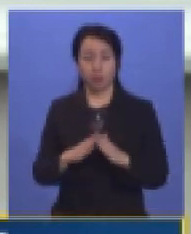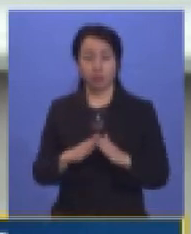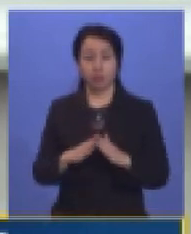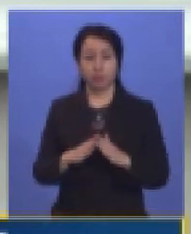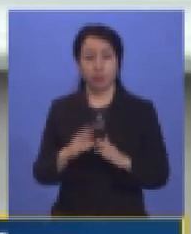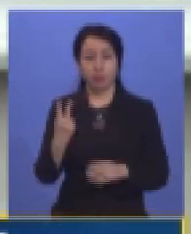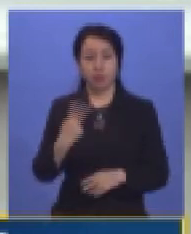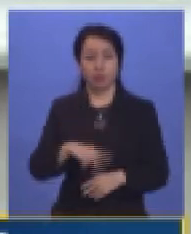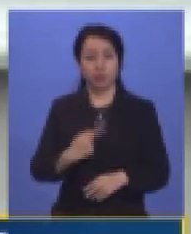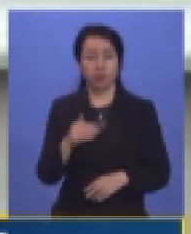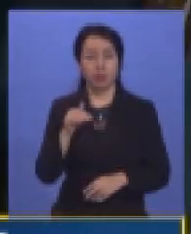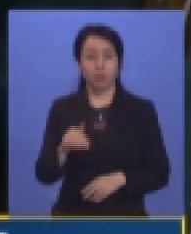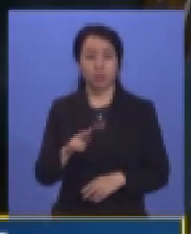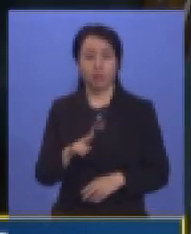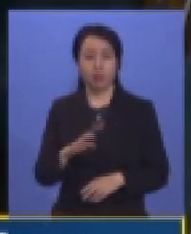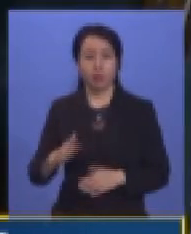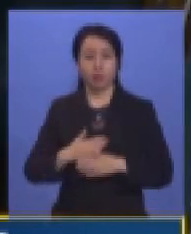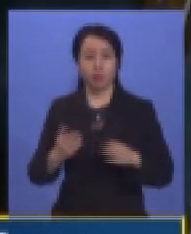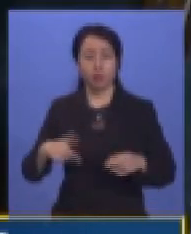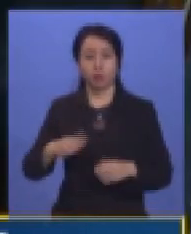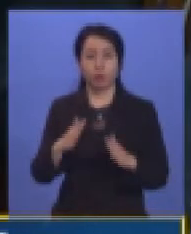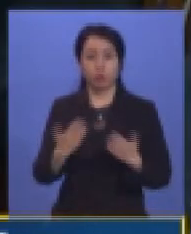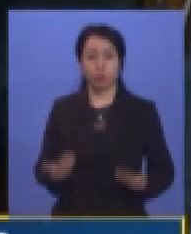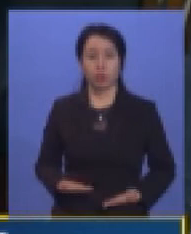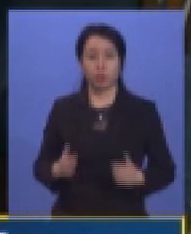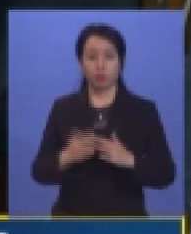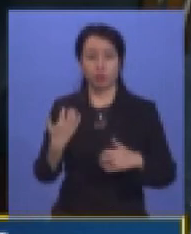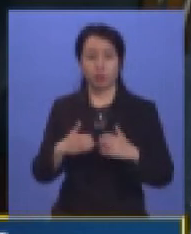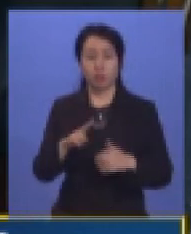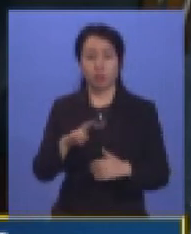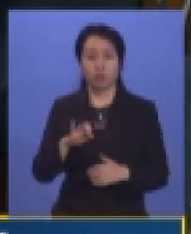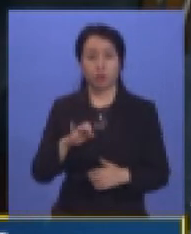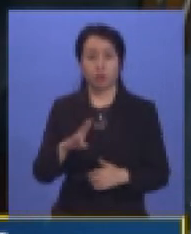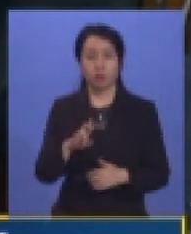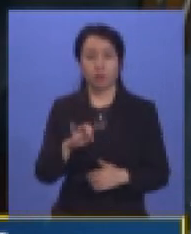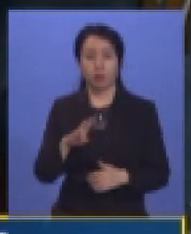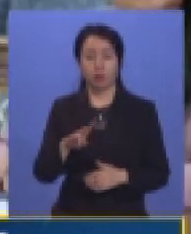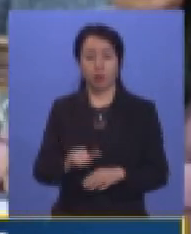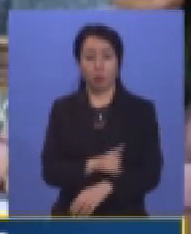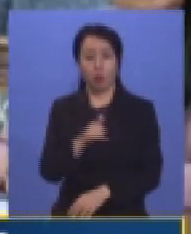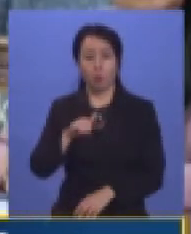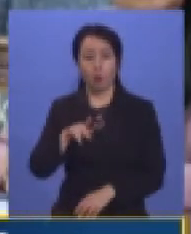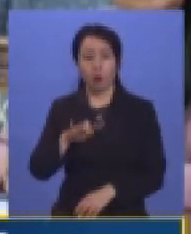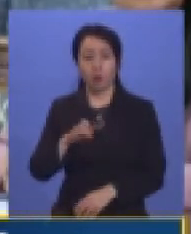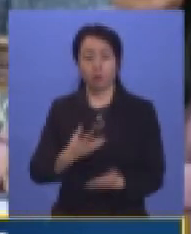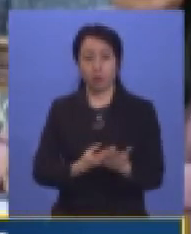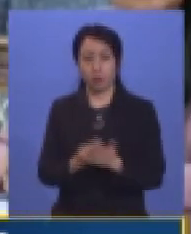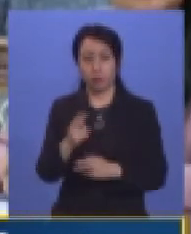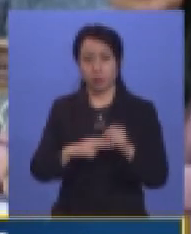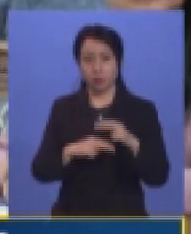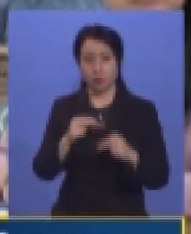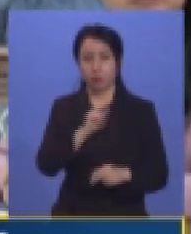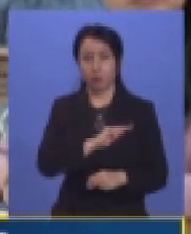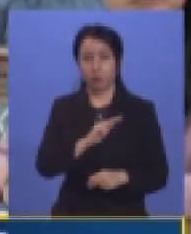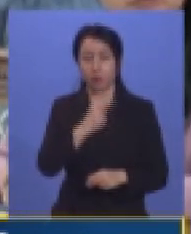21 тысячи квартир больше всего жилых домов устройстве микрорайонах жа соркин береке и на улице уалиханова инвесторы строительные компании